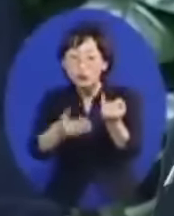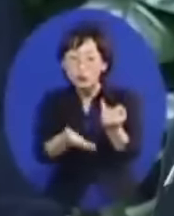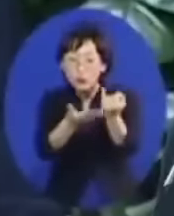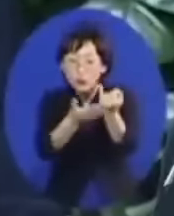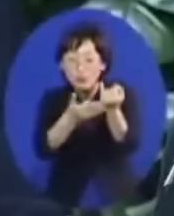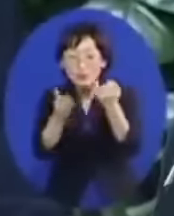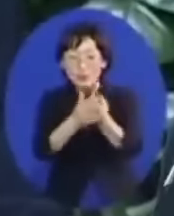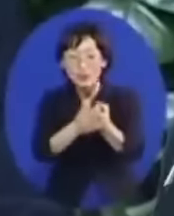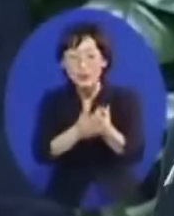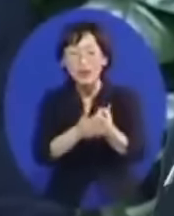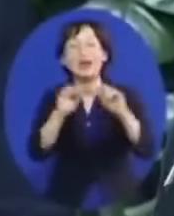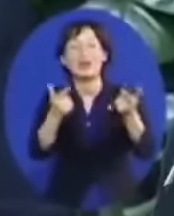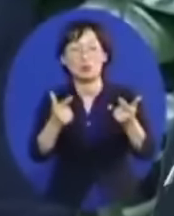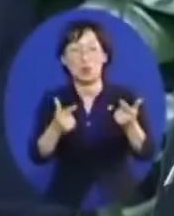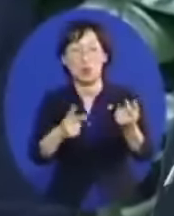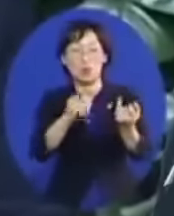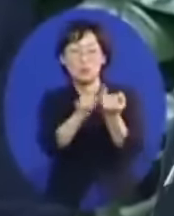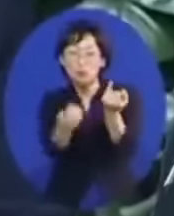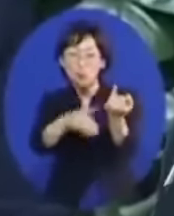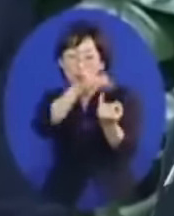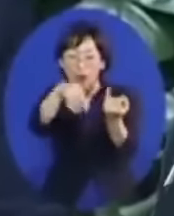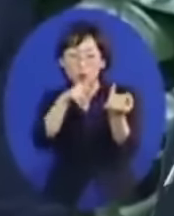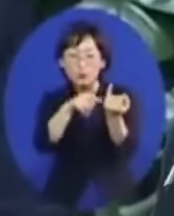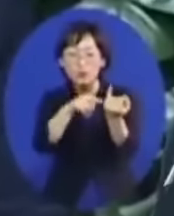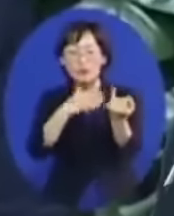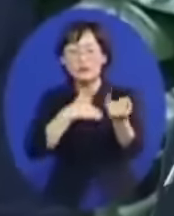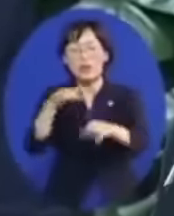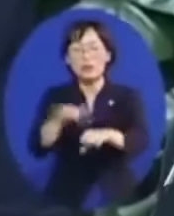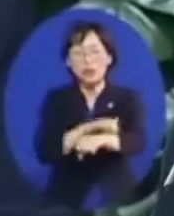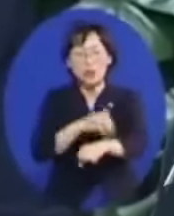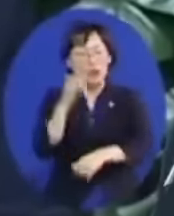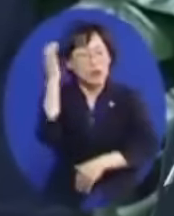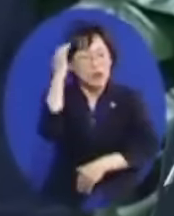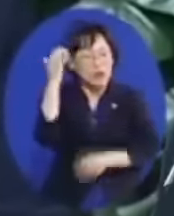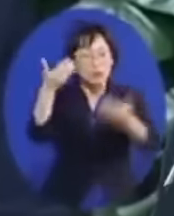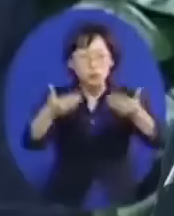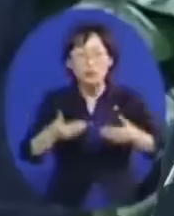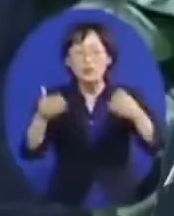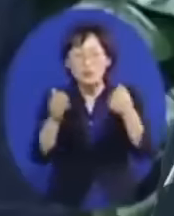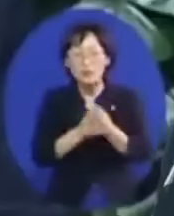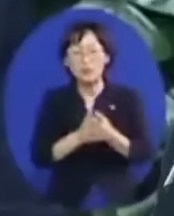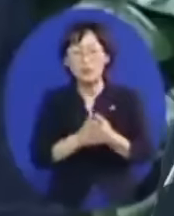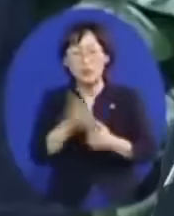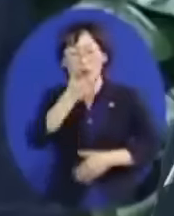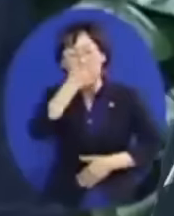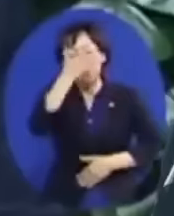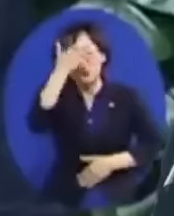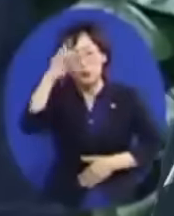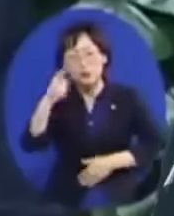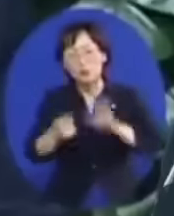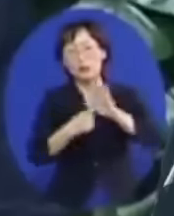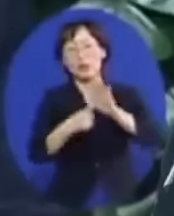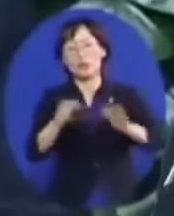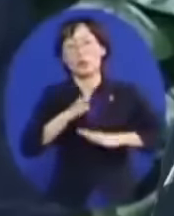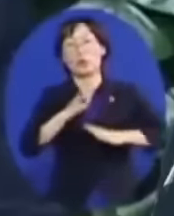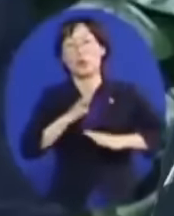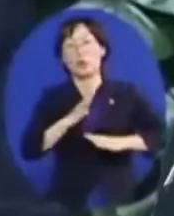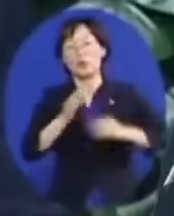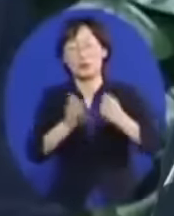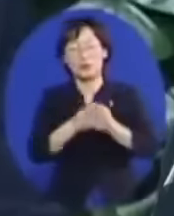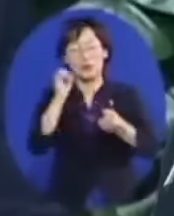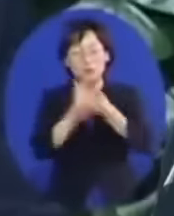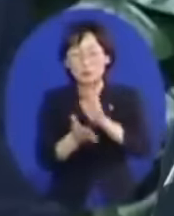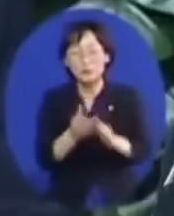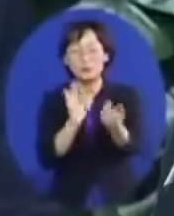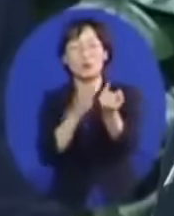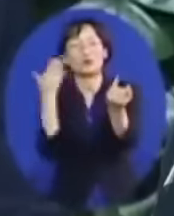해주는 것은 아니다. 이 과부가 나를 번거롭게 하고 괴롭게 한다. 꿈에도 나타날까 겁난다. 응답을